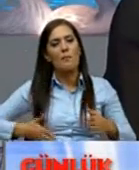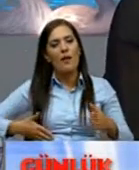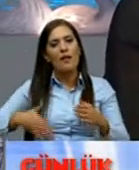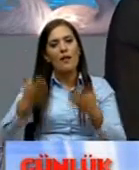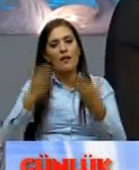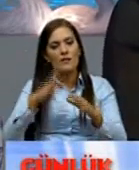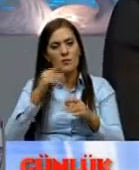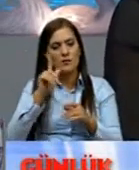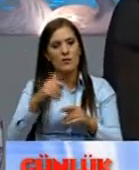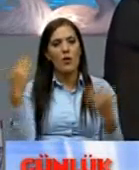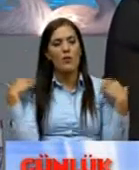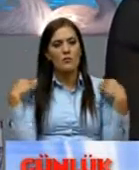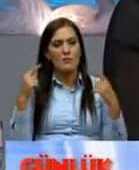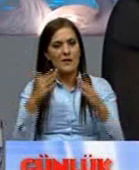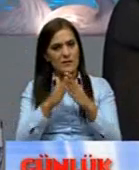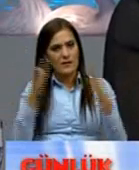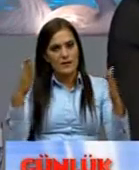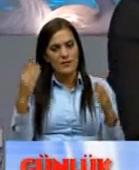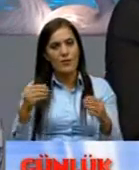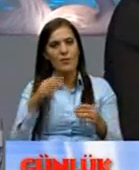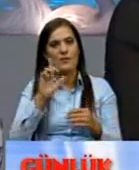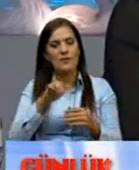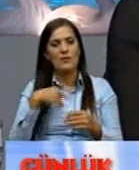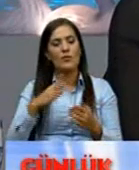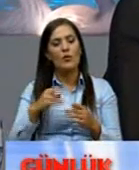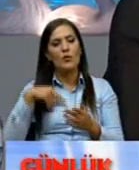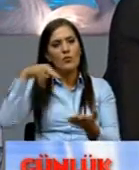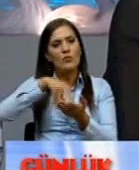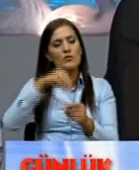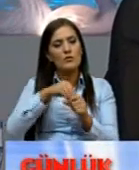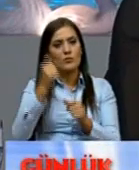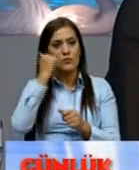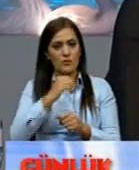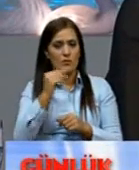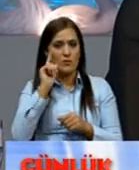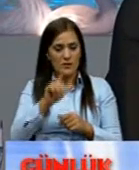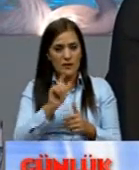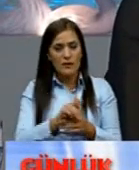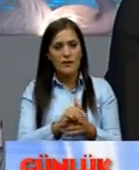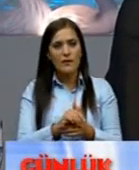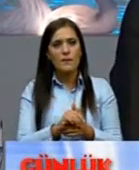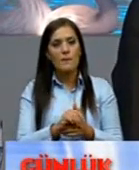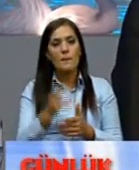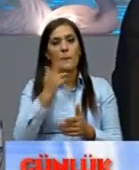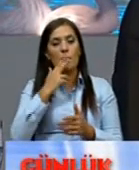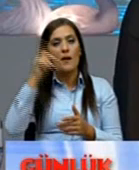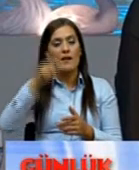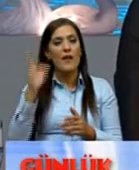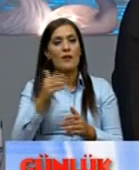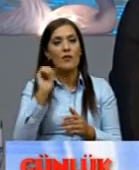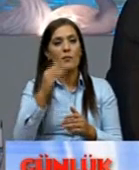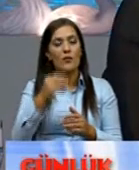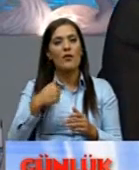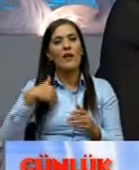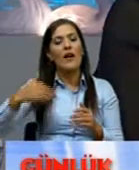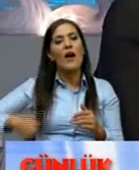olması gerekir. Omuzların dik ve geniş, postürün, duruşun düzgün olması gerekir. Ve bayanların en önemli